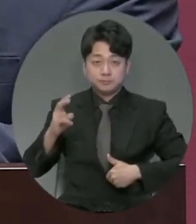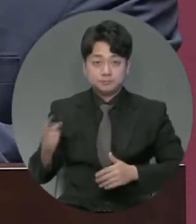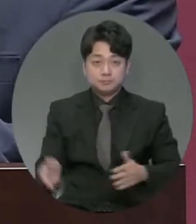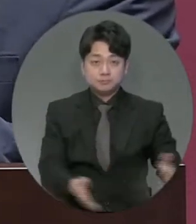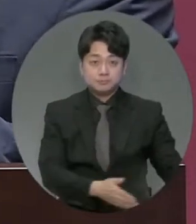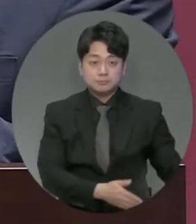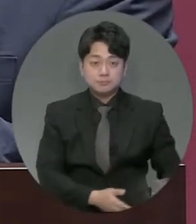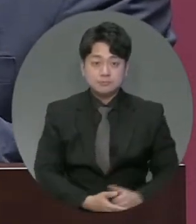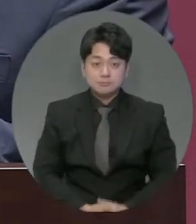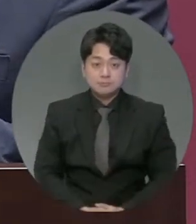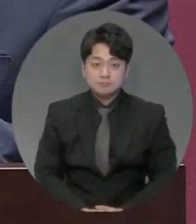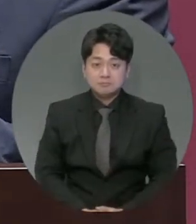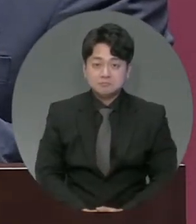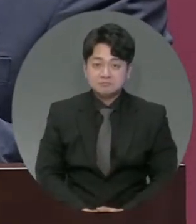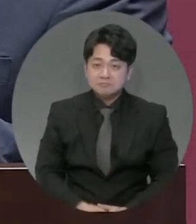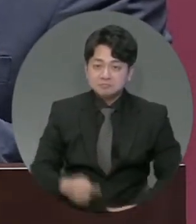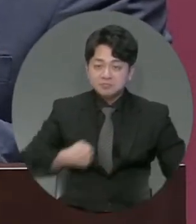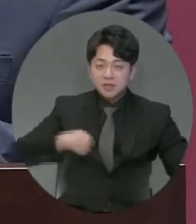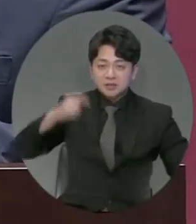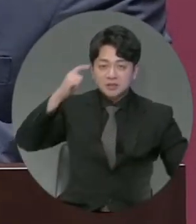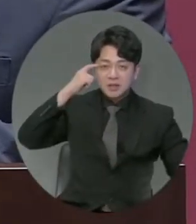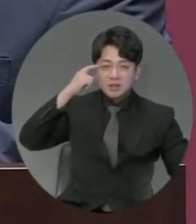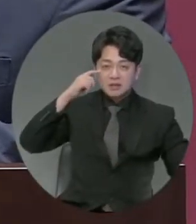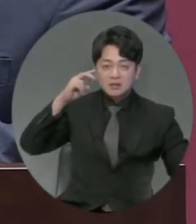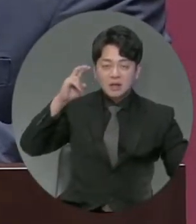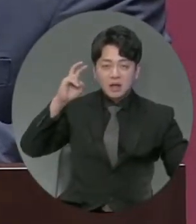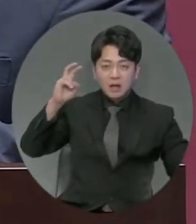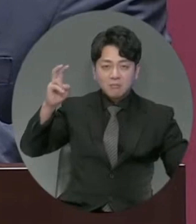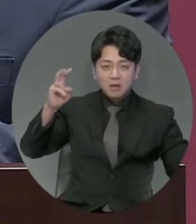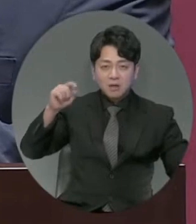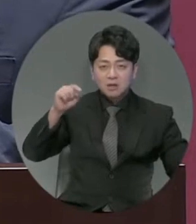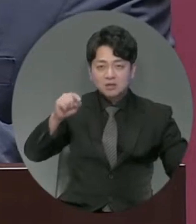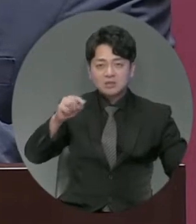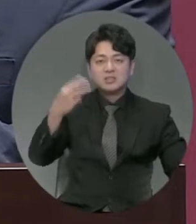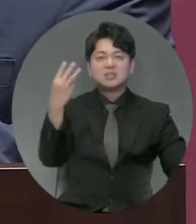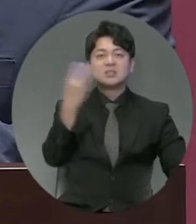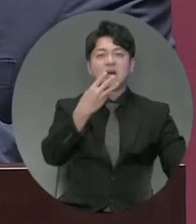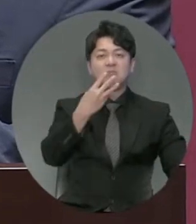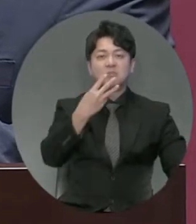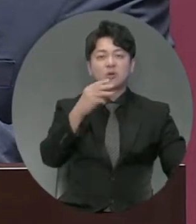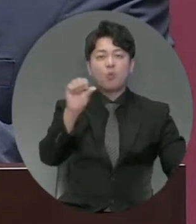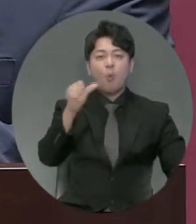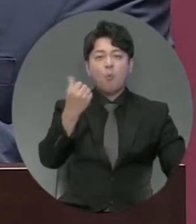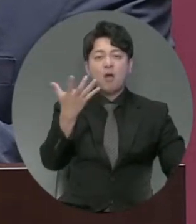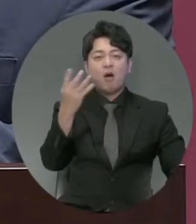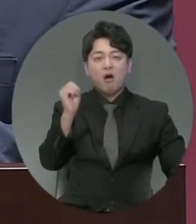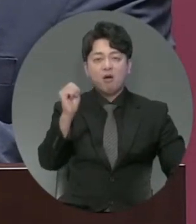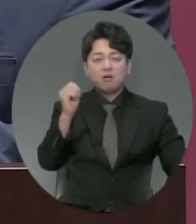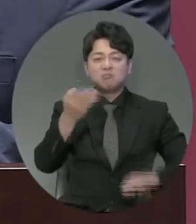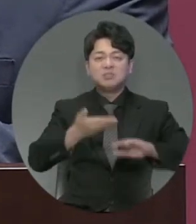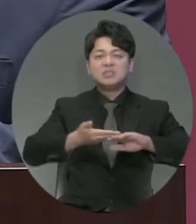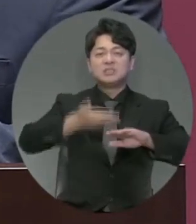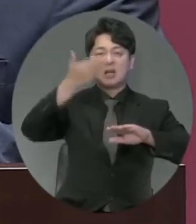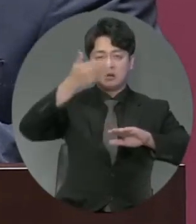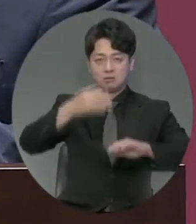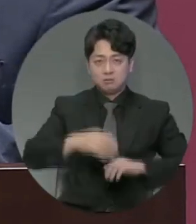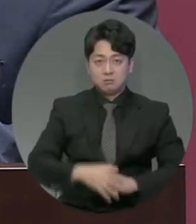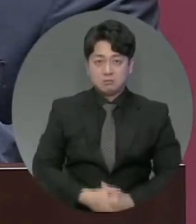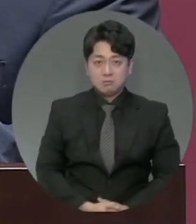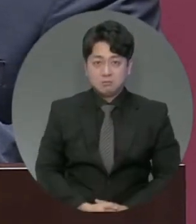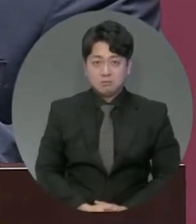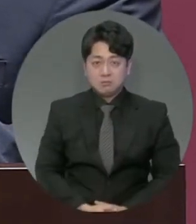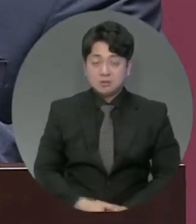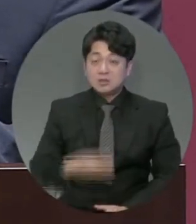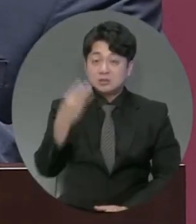본위원이 판단하기에 3,500억 이상이 중장기적으로는 수조 원이 들어가고 있습니다. 3,500원 어떤